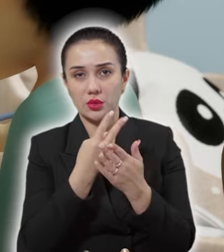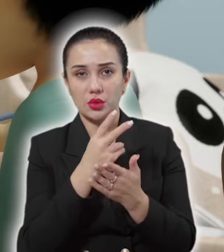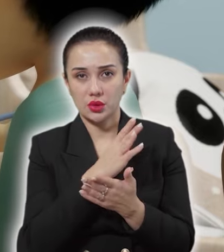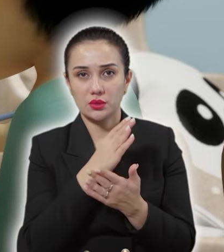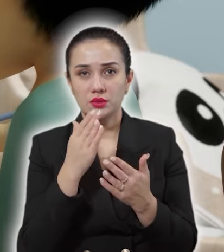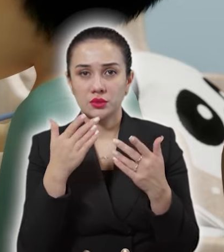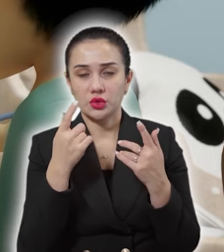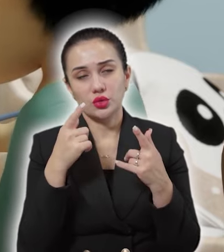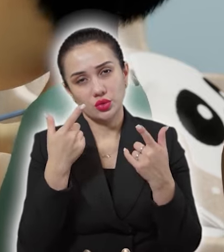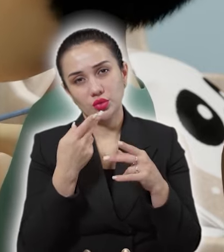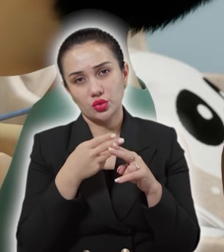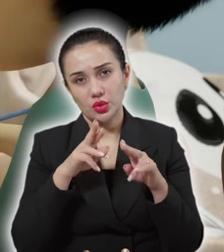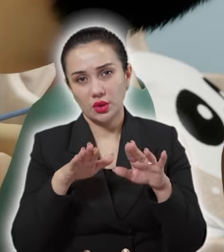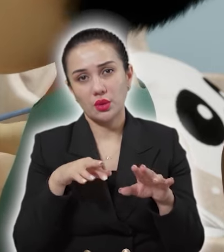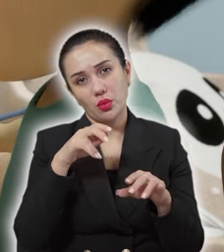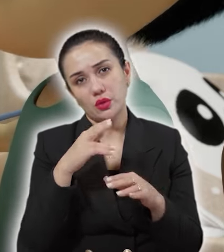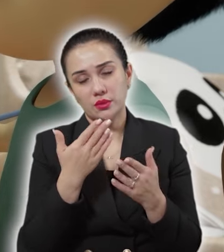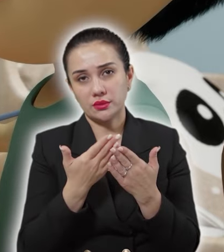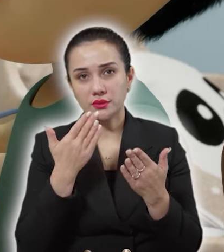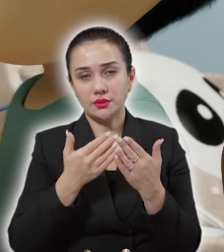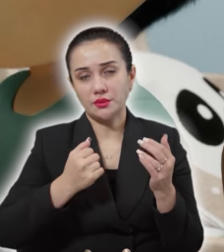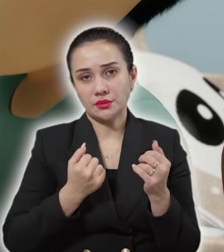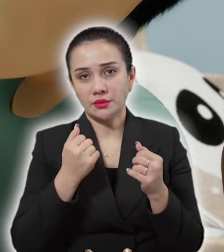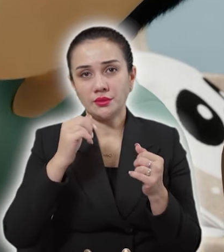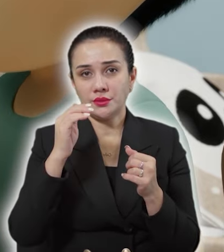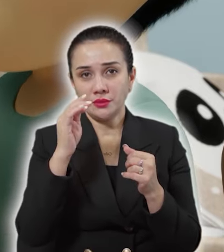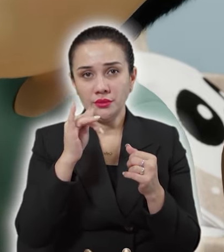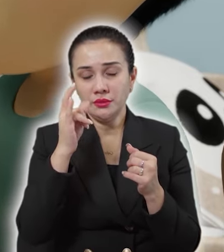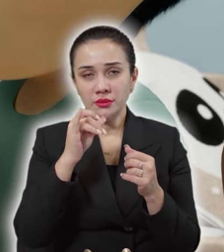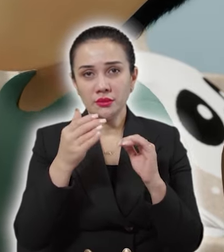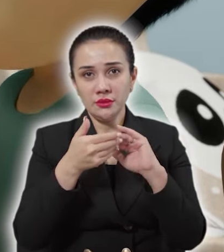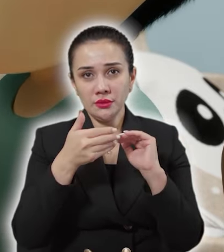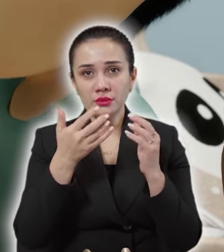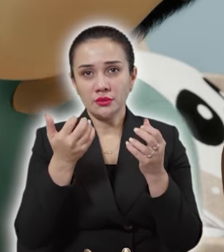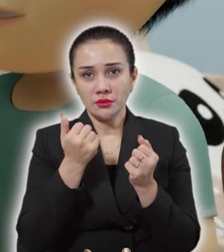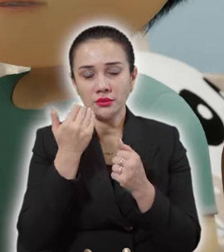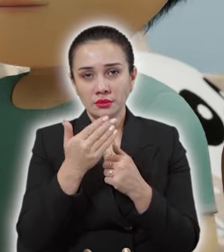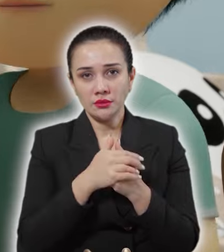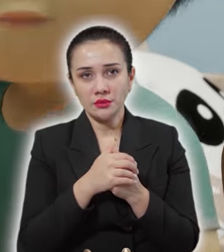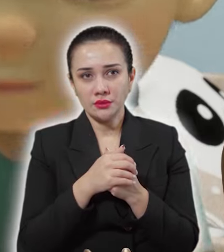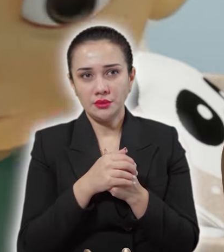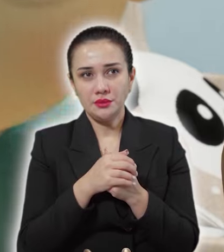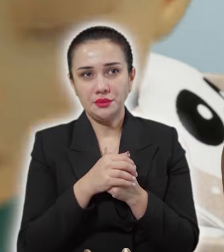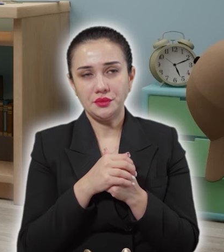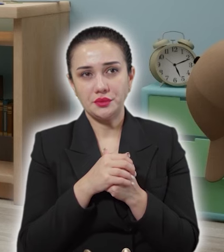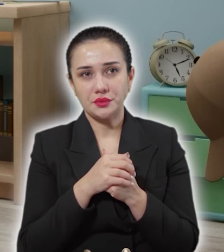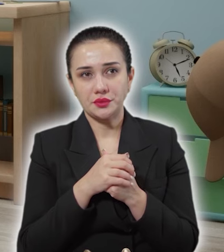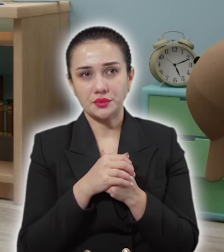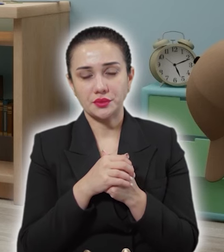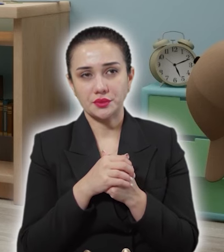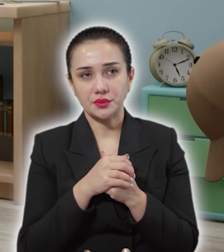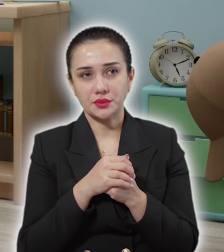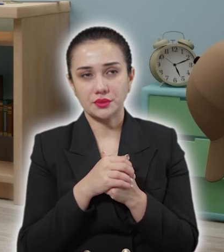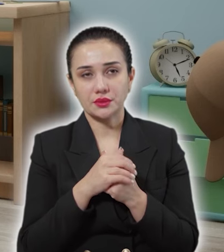ko'rgandim. Shu yerga borsammikin? O'rtog'im Farhodni ham chaqirib olardim. Bobur, uydamisan?